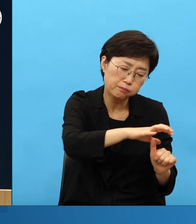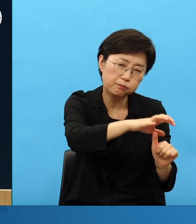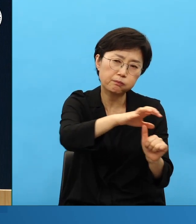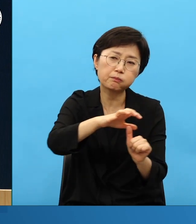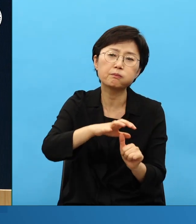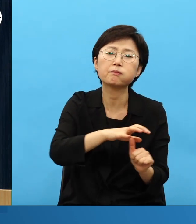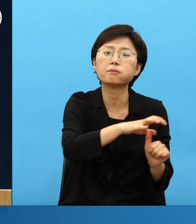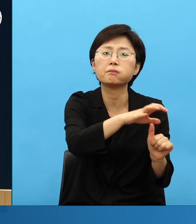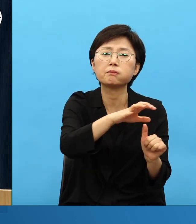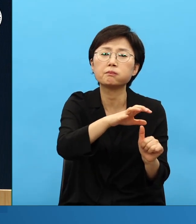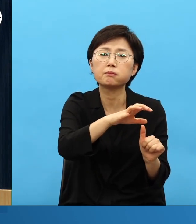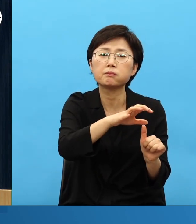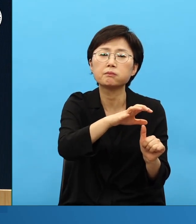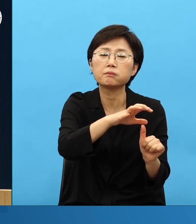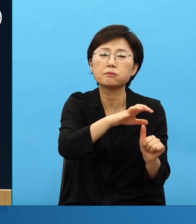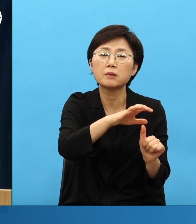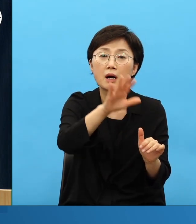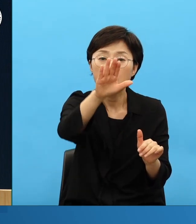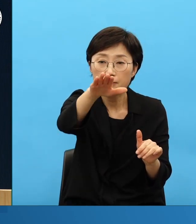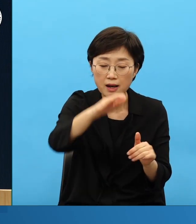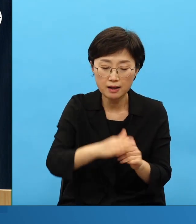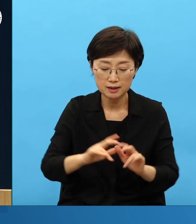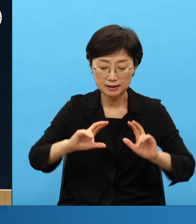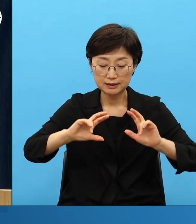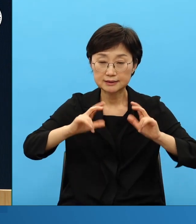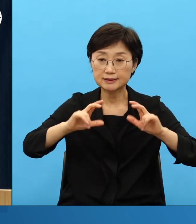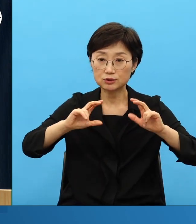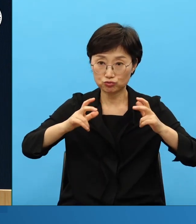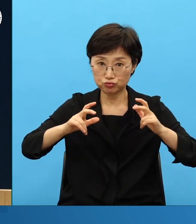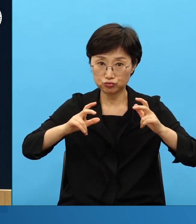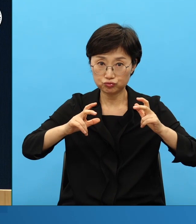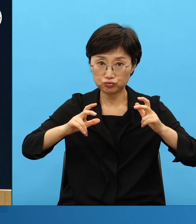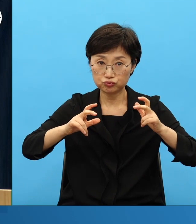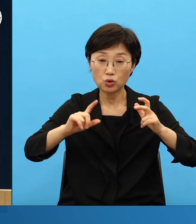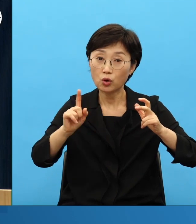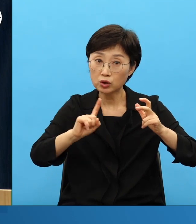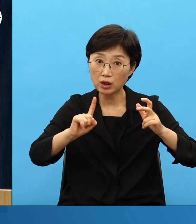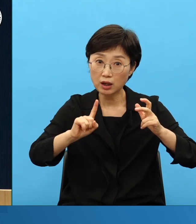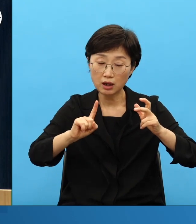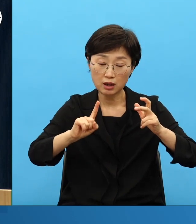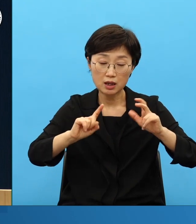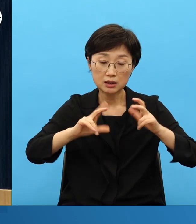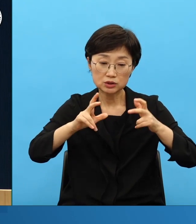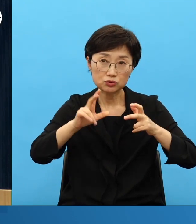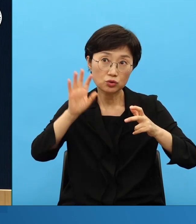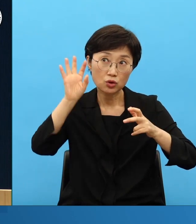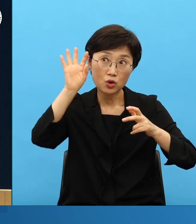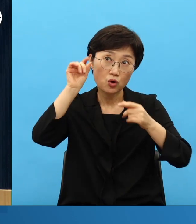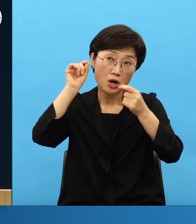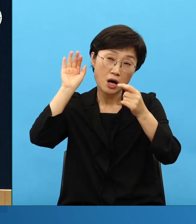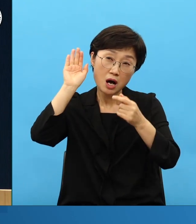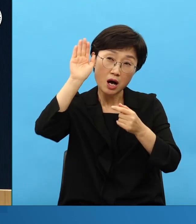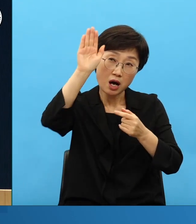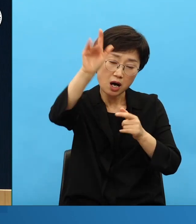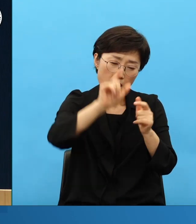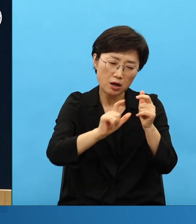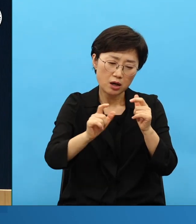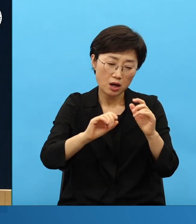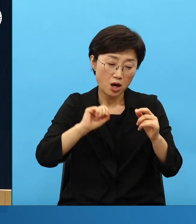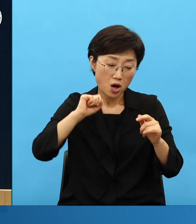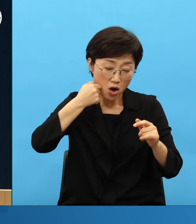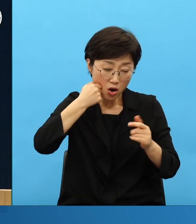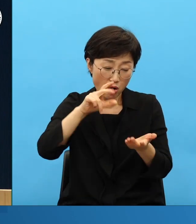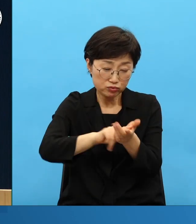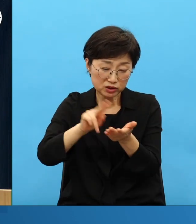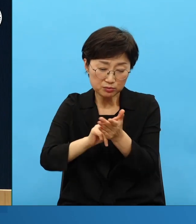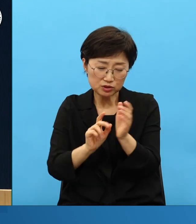예언합니다. 지구는 날이 갈수록 계속 어려워질 겁니다. powers of Satan and hell and disasters. Every single day, increasingly there'll be greater hardships coming 전쟁 to the